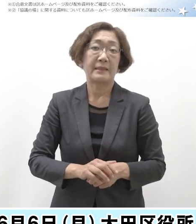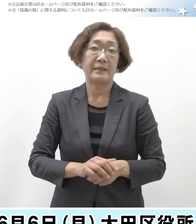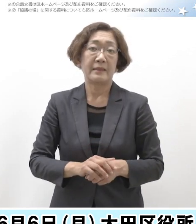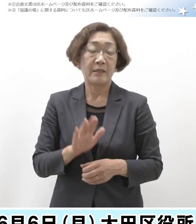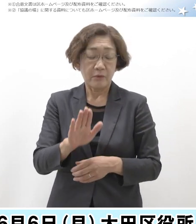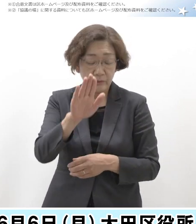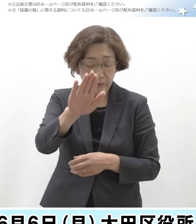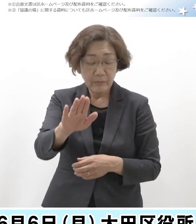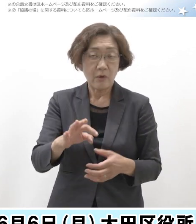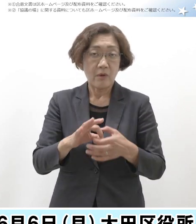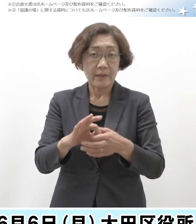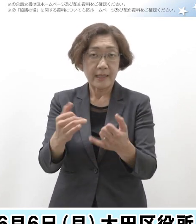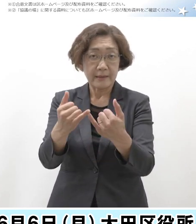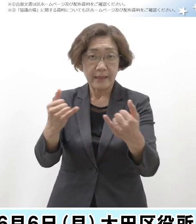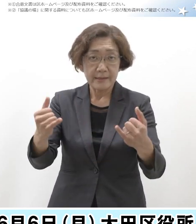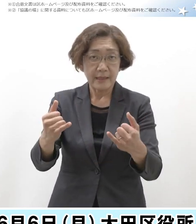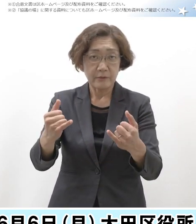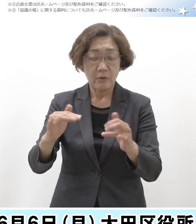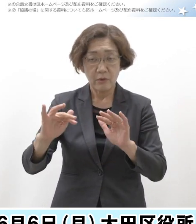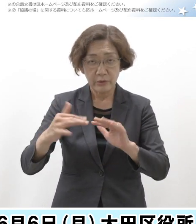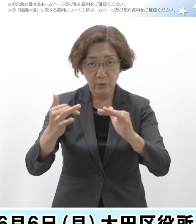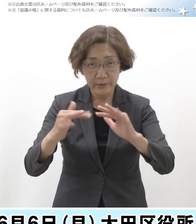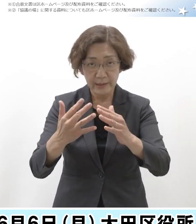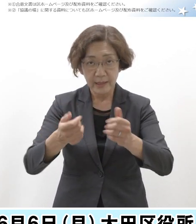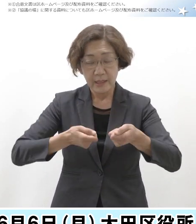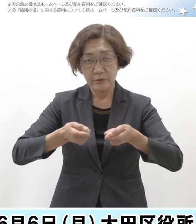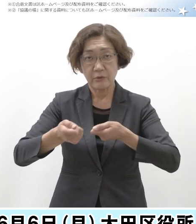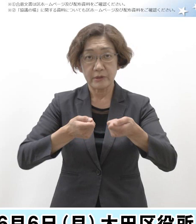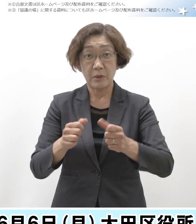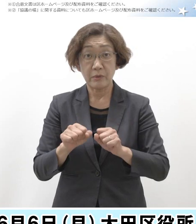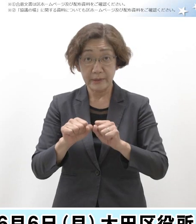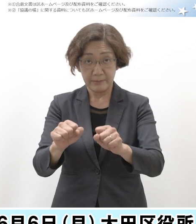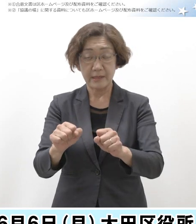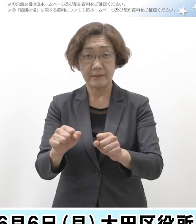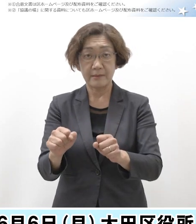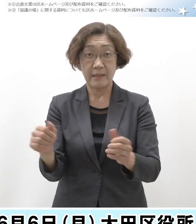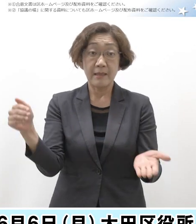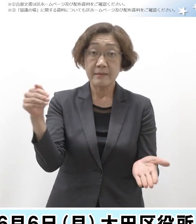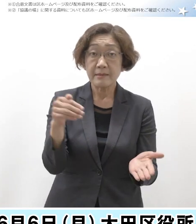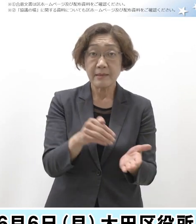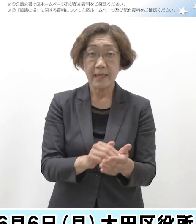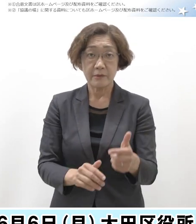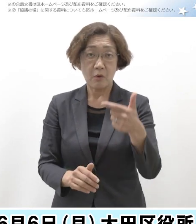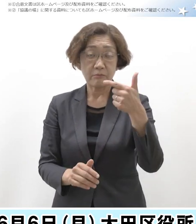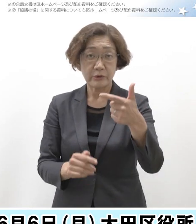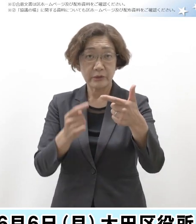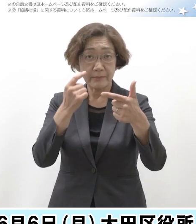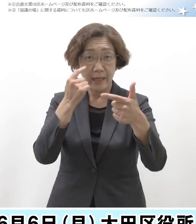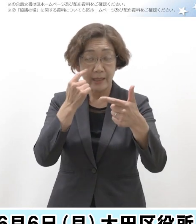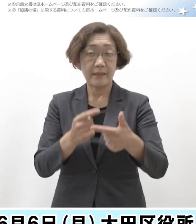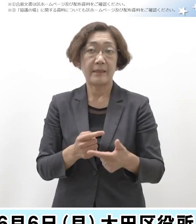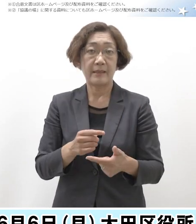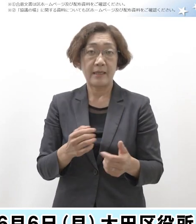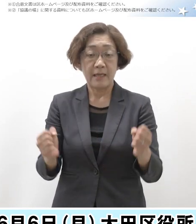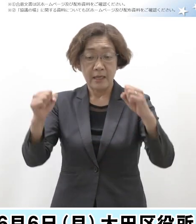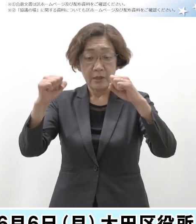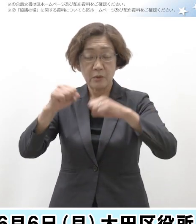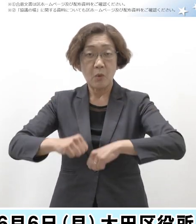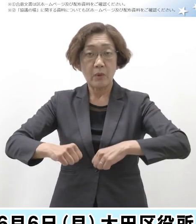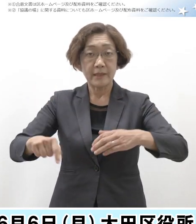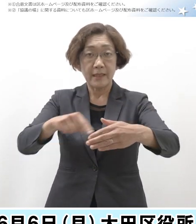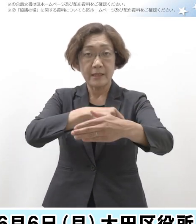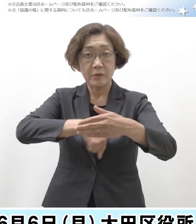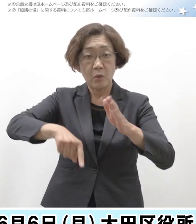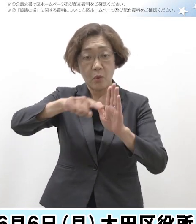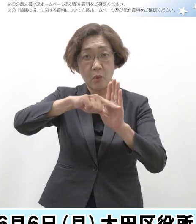議調整を行うこと。最後に6点目ですが、これらの合意事項の実現に向け